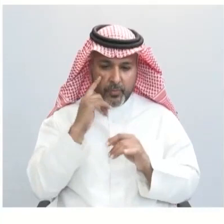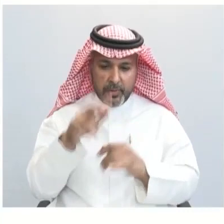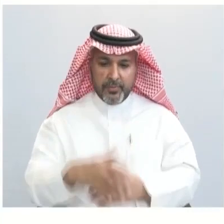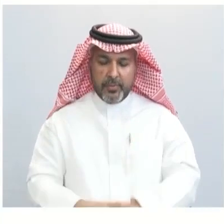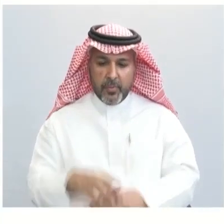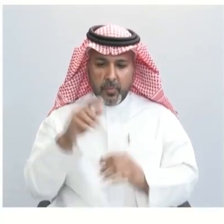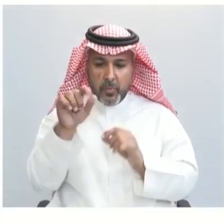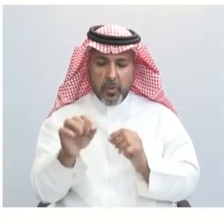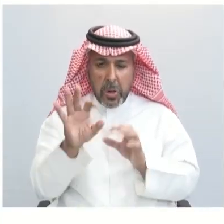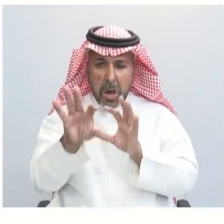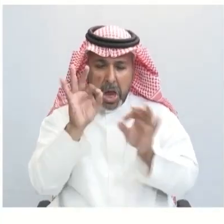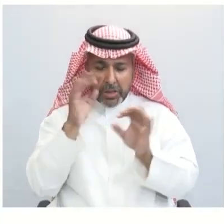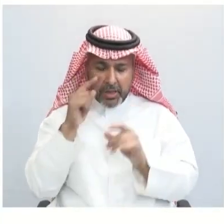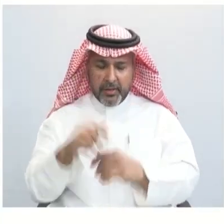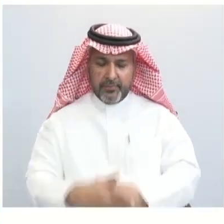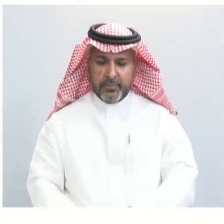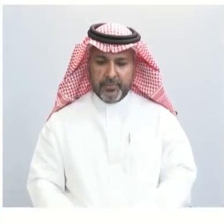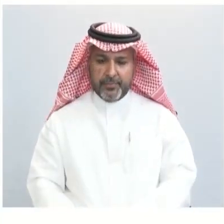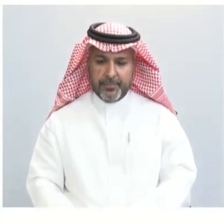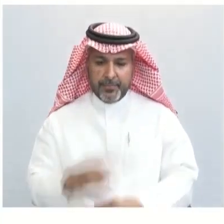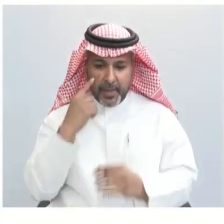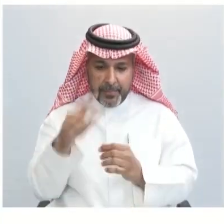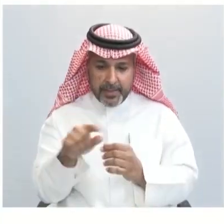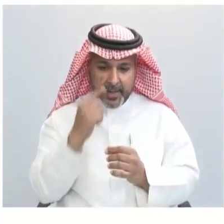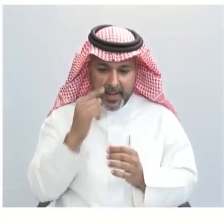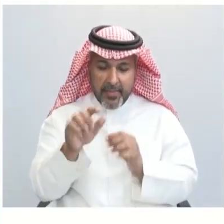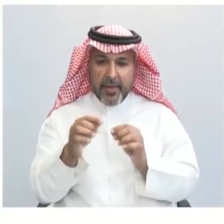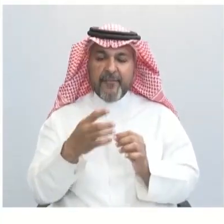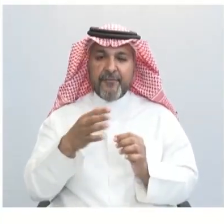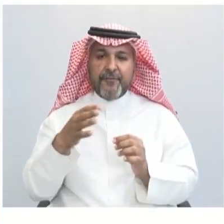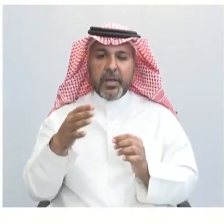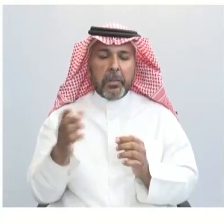بعد ذلك نقوم باختيار ساين أب فري.